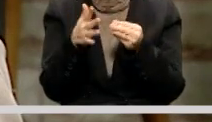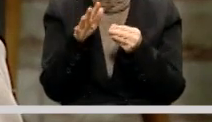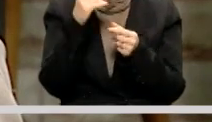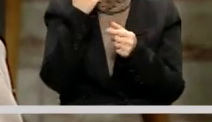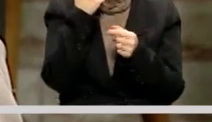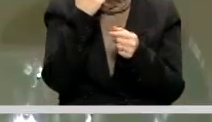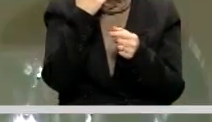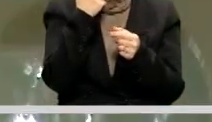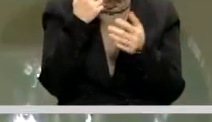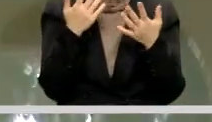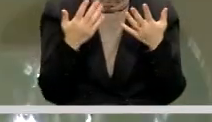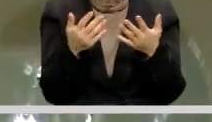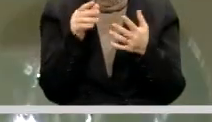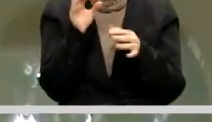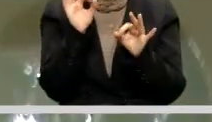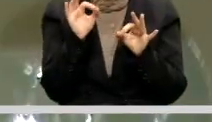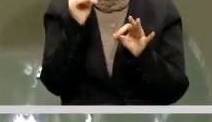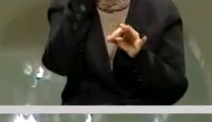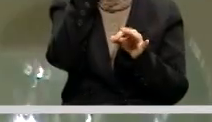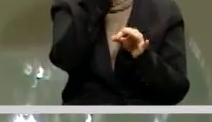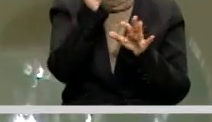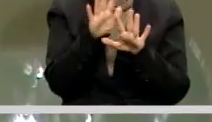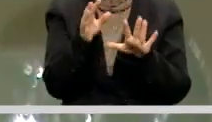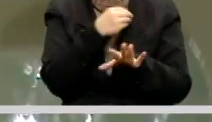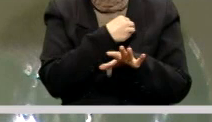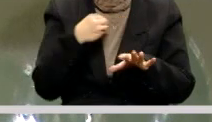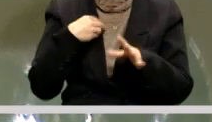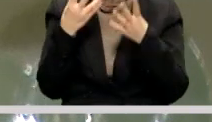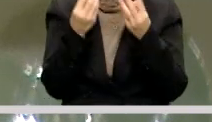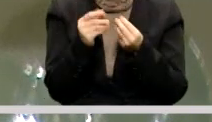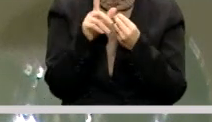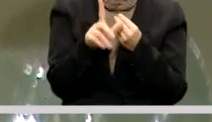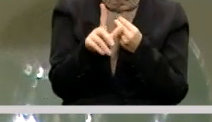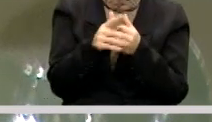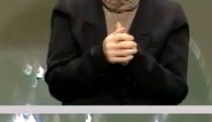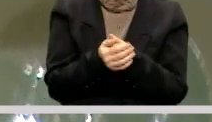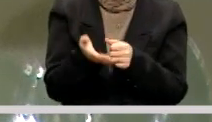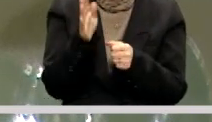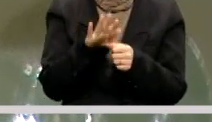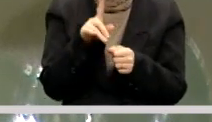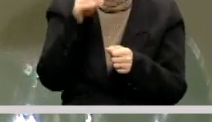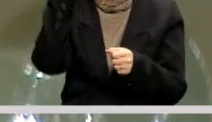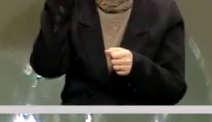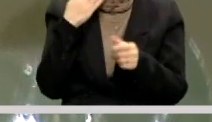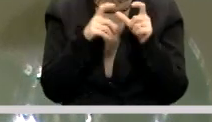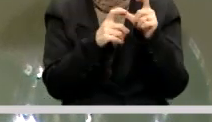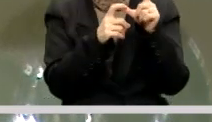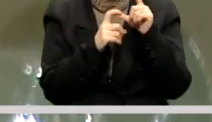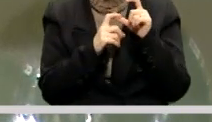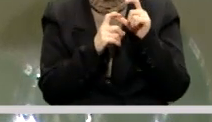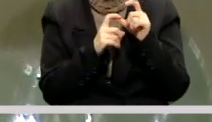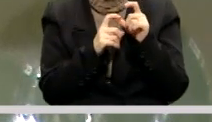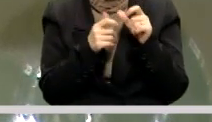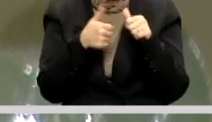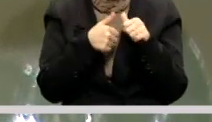Peki, yani öyle basit alınacak bir durum değil uykuyla ilgili sıkıntılar. Diğer bir izleyicimiz sormuş eşi için.